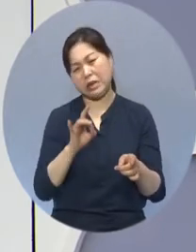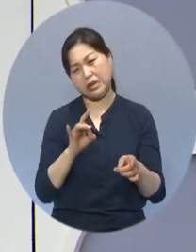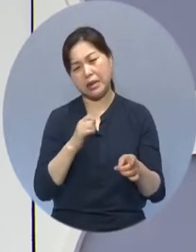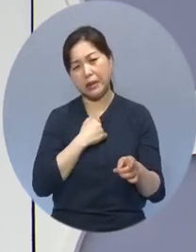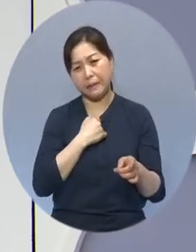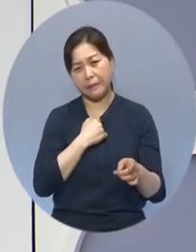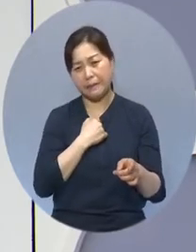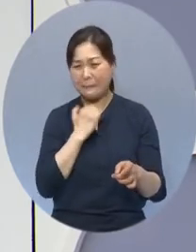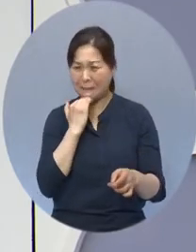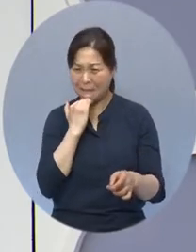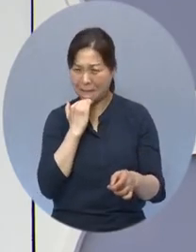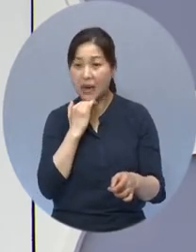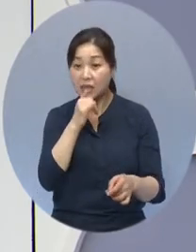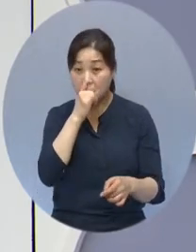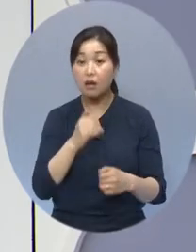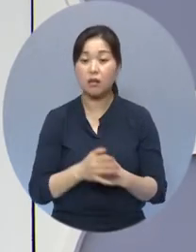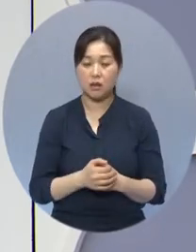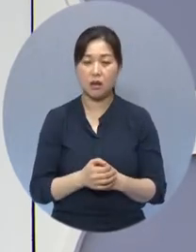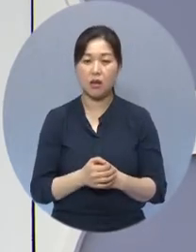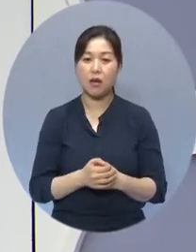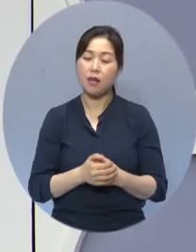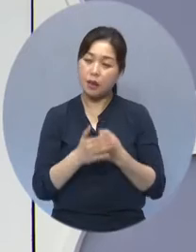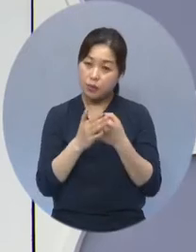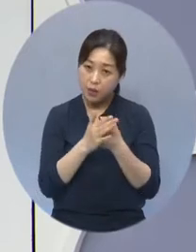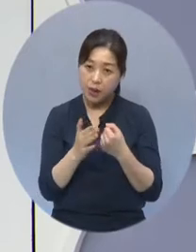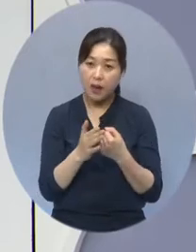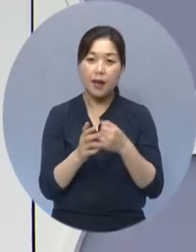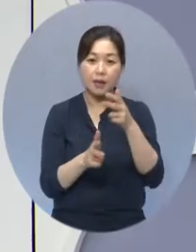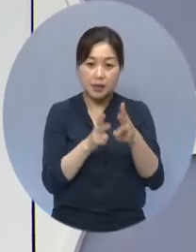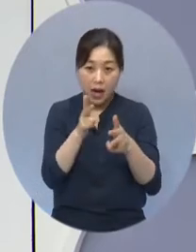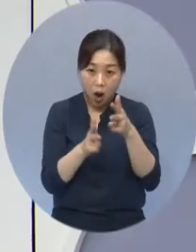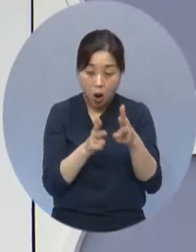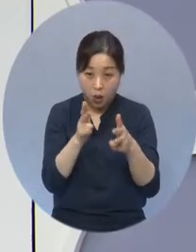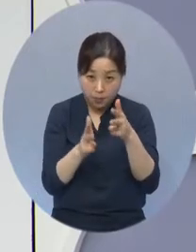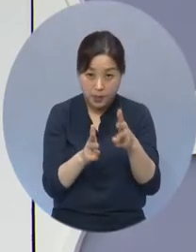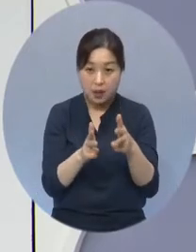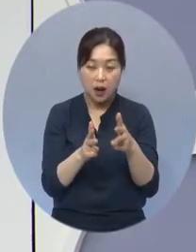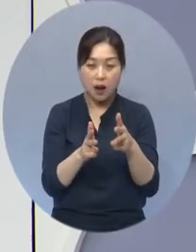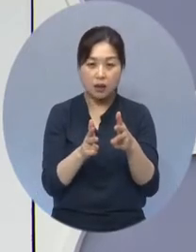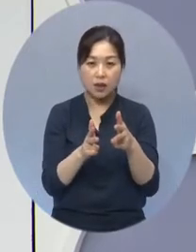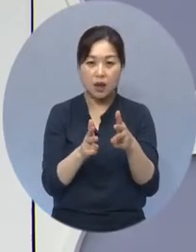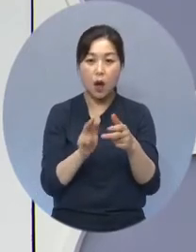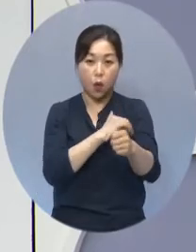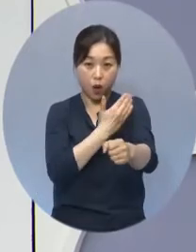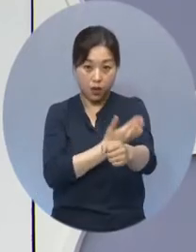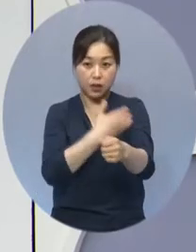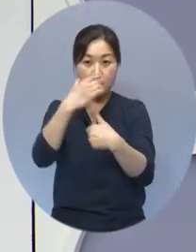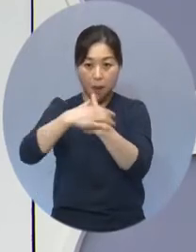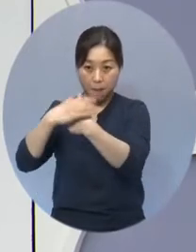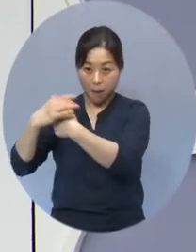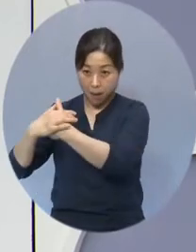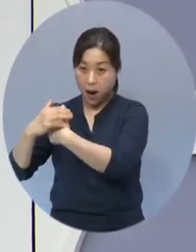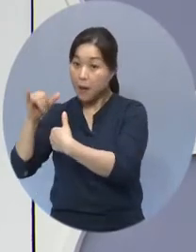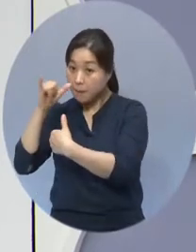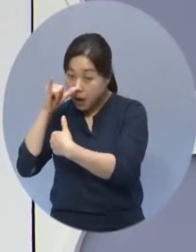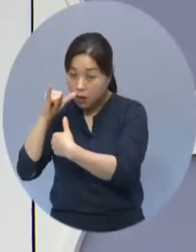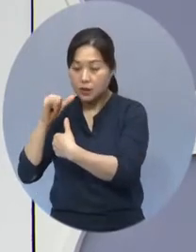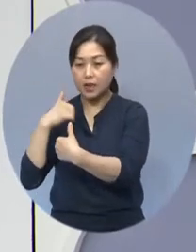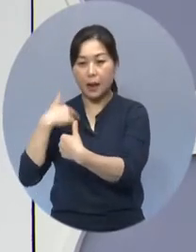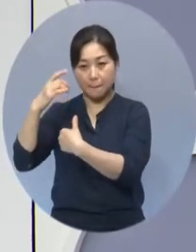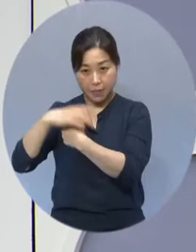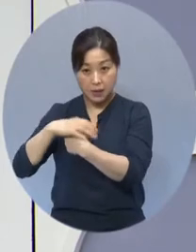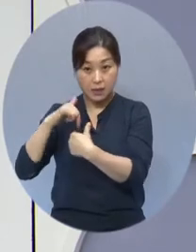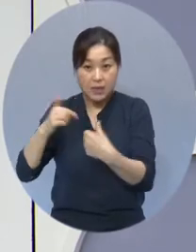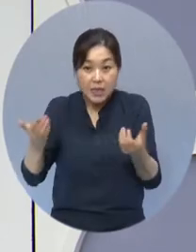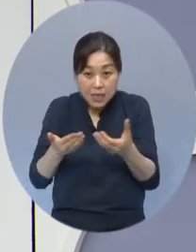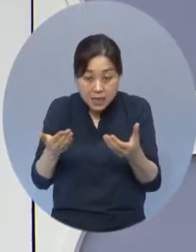정도 사업들을 종류별로 이임을 해주면 그 이임된 범주 안에서는 조금 더 빠르게 이게 진행이